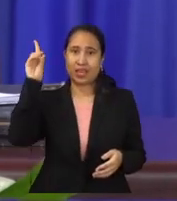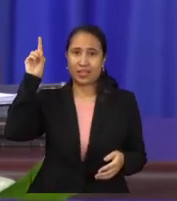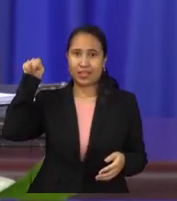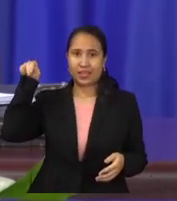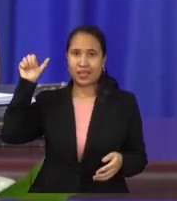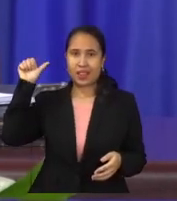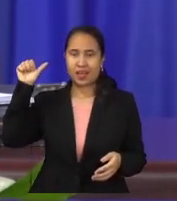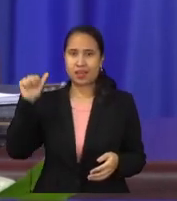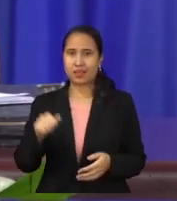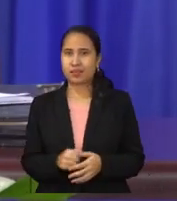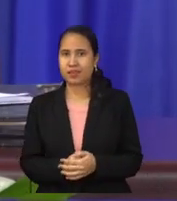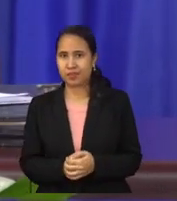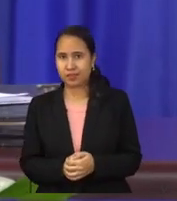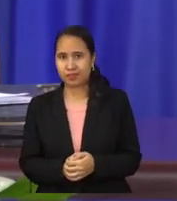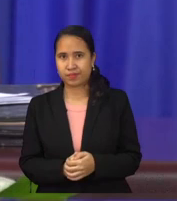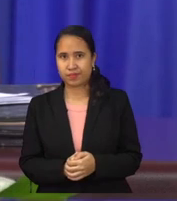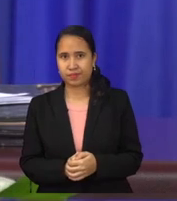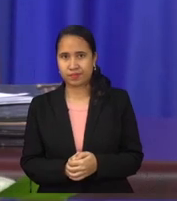Nationale Assemblée.